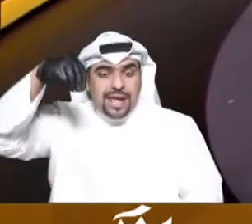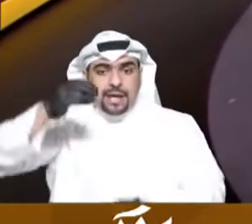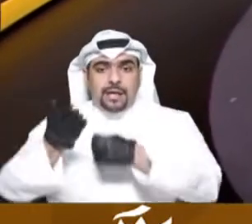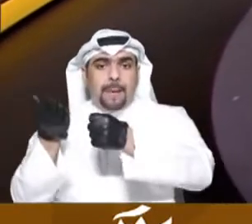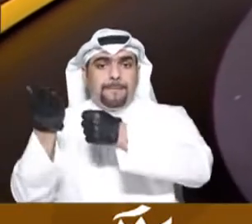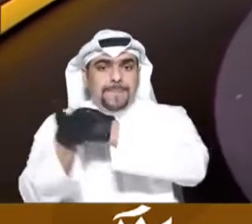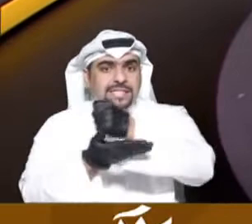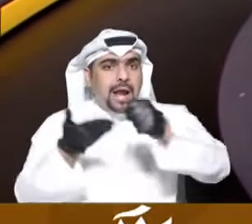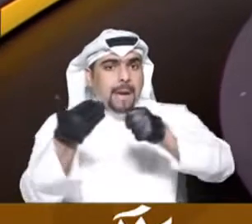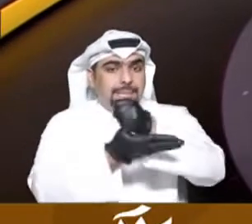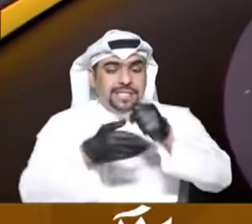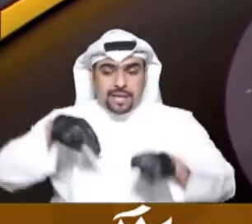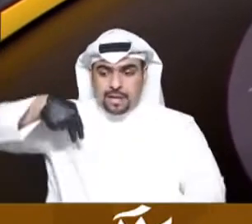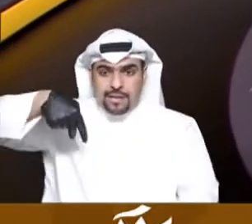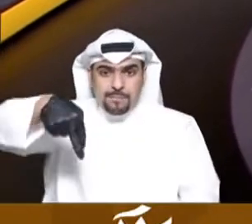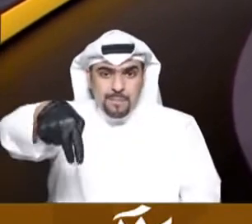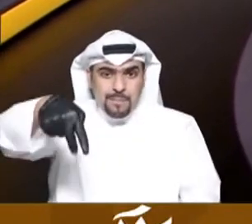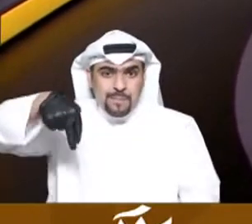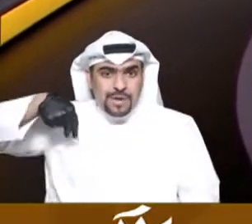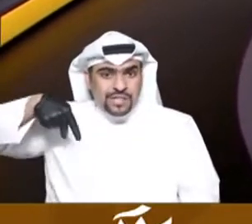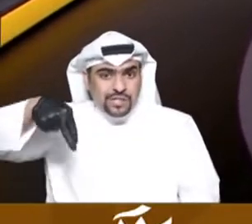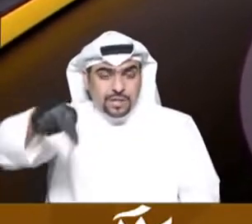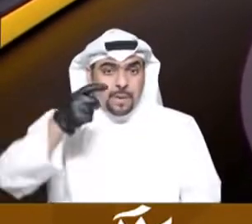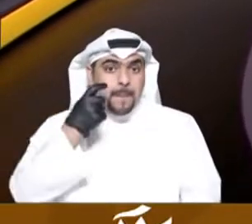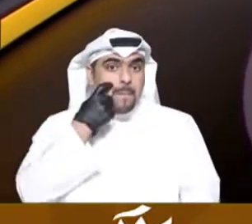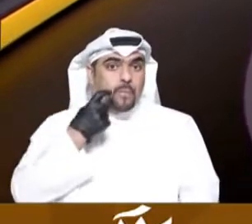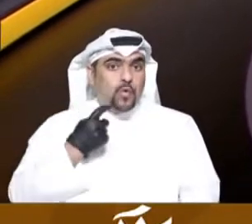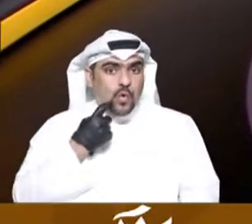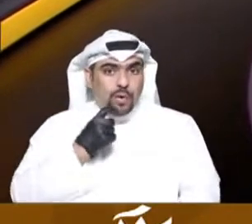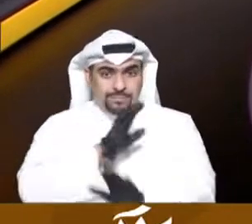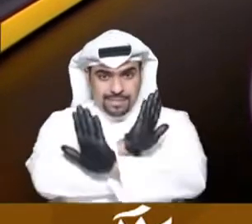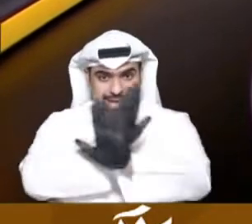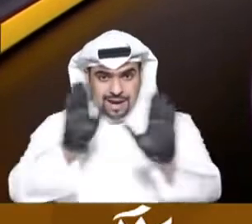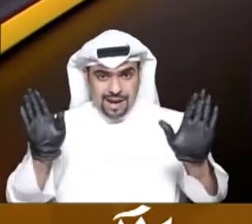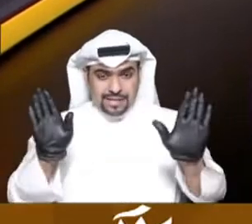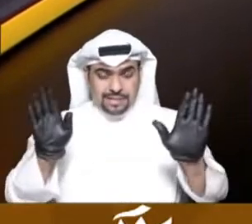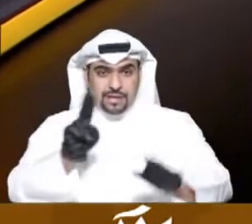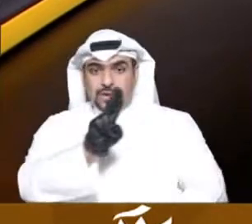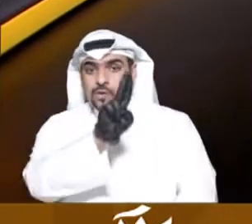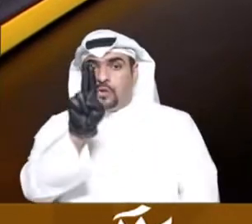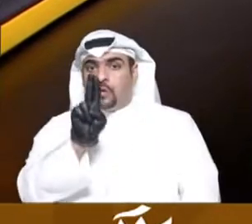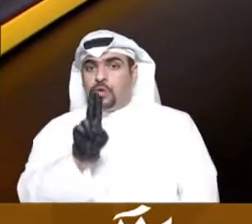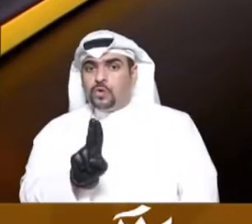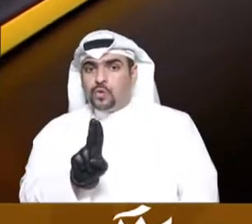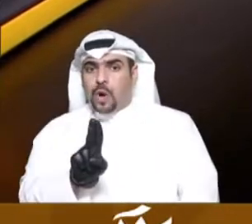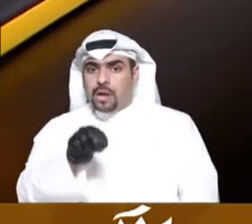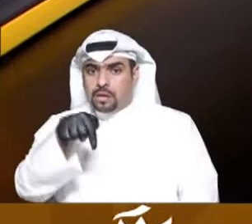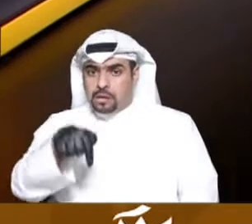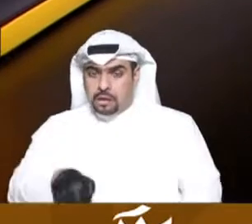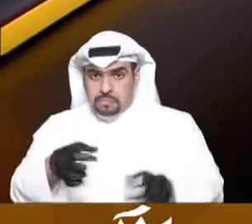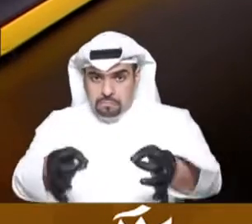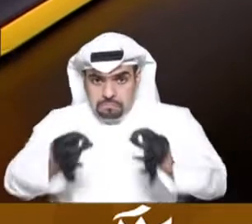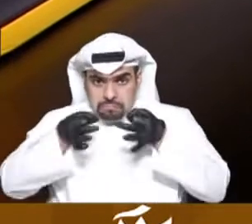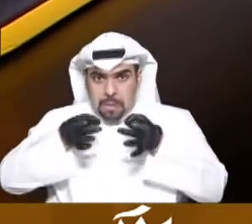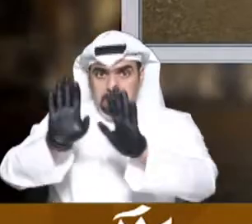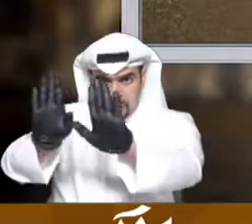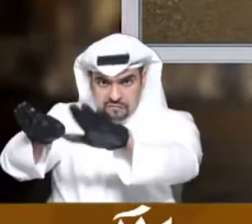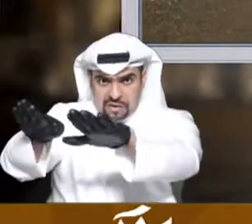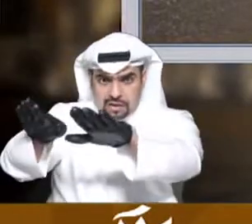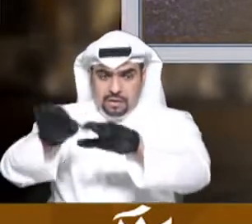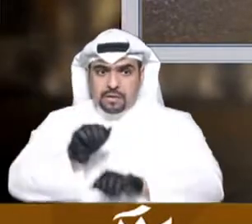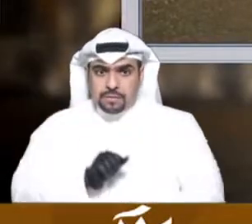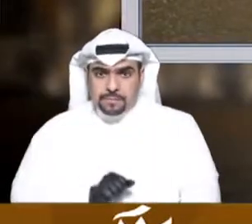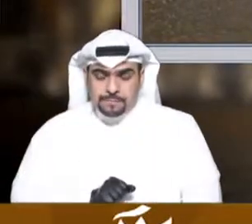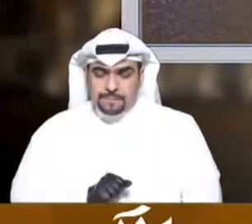المناطق السكنيه في المزارع في الشاليهات وغيرها، الى اي مدى يعني تشوفون هالالتزام؟ نعم، يمكن احنا